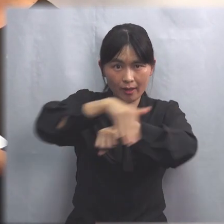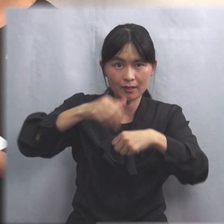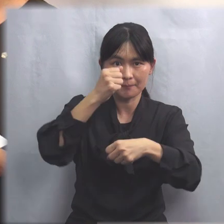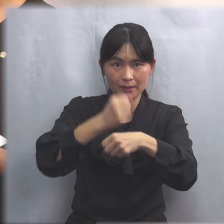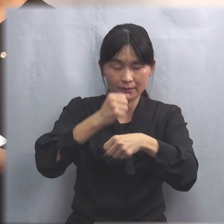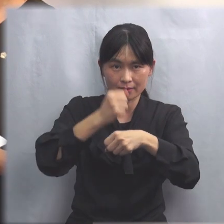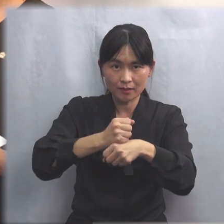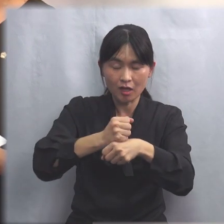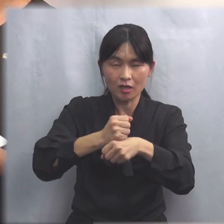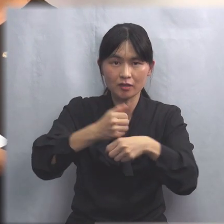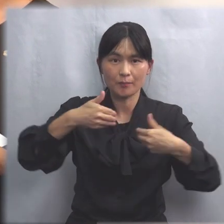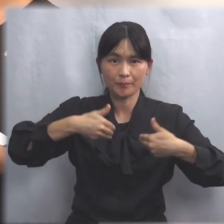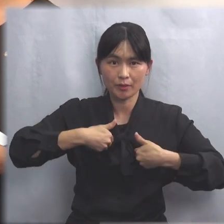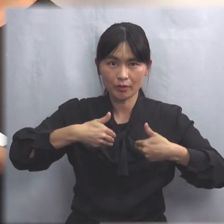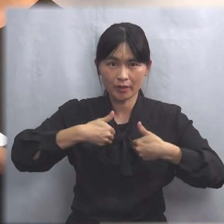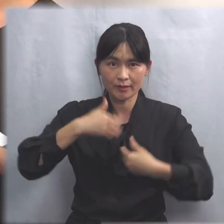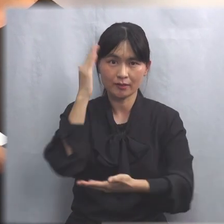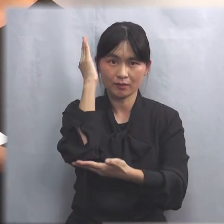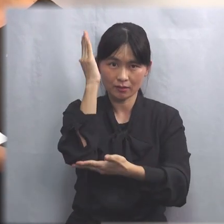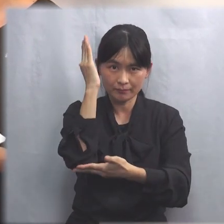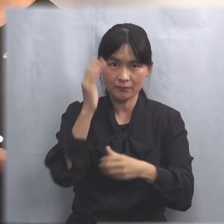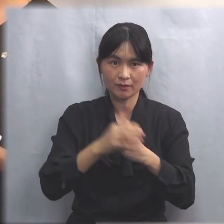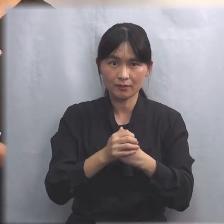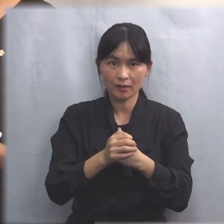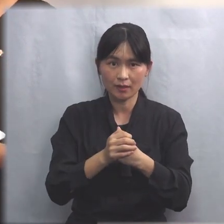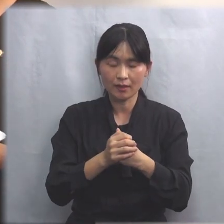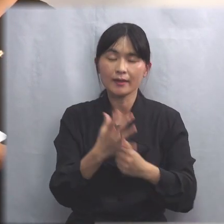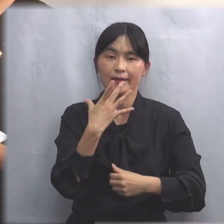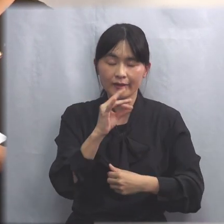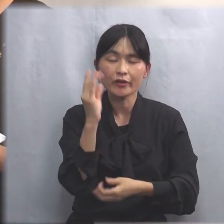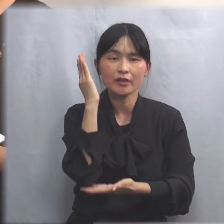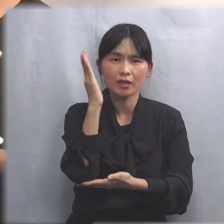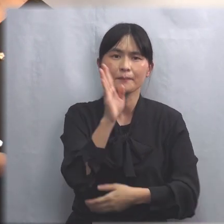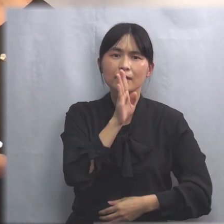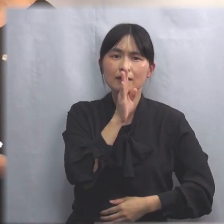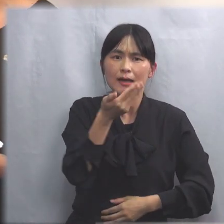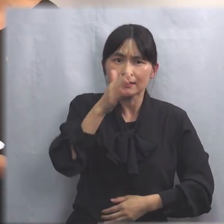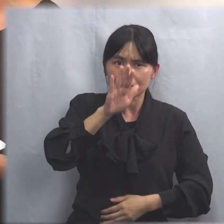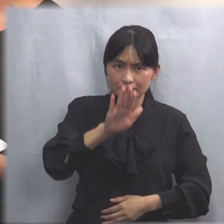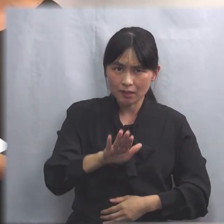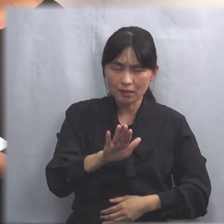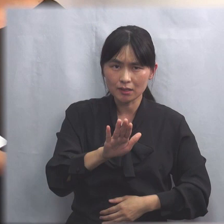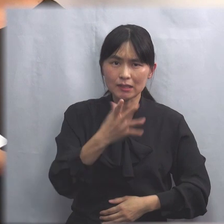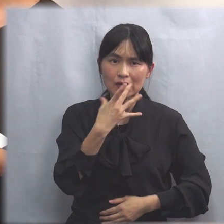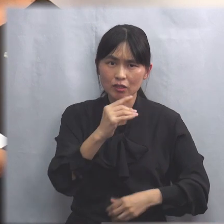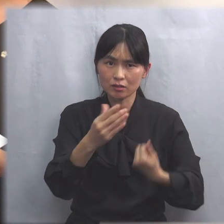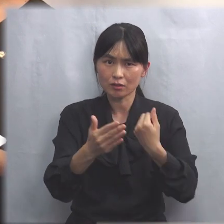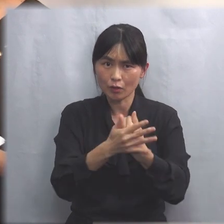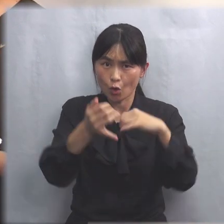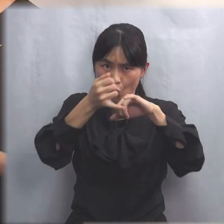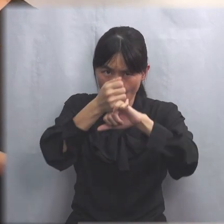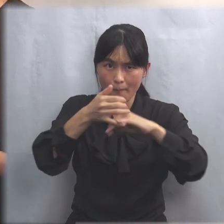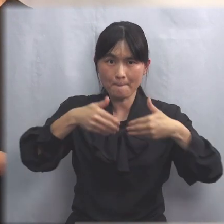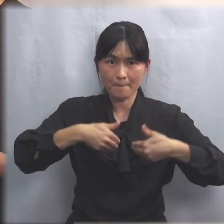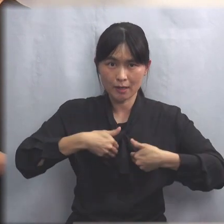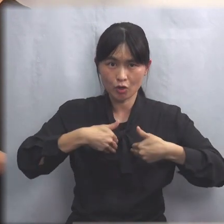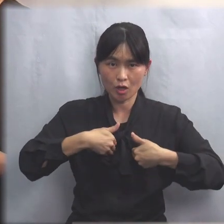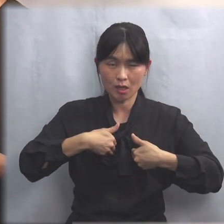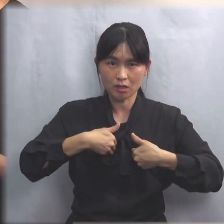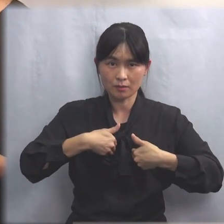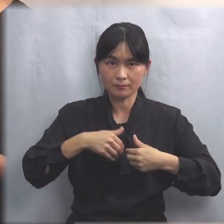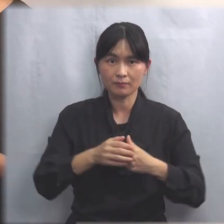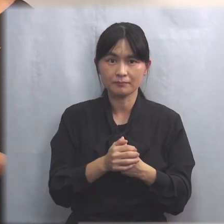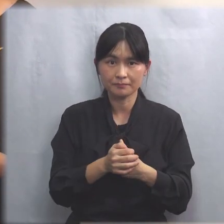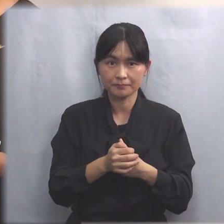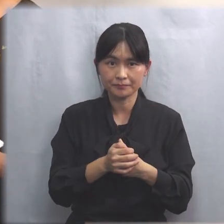보면 당연한 제안이지만 당연하기 때문에 반드시 해내야 하는 제안이기도 합니다. 첫 번째로는 정치자금